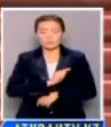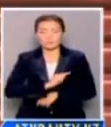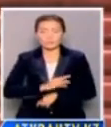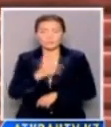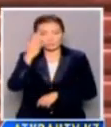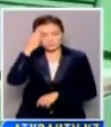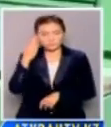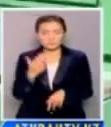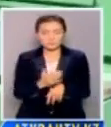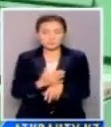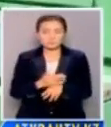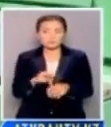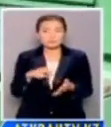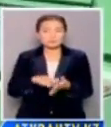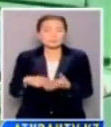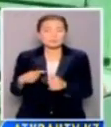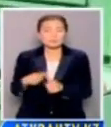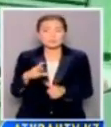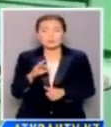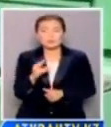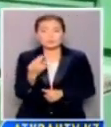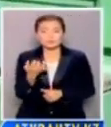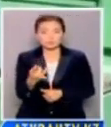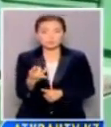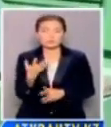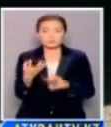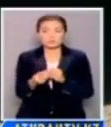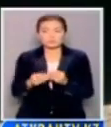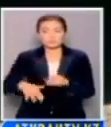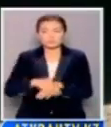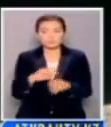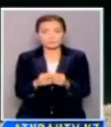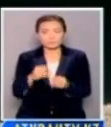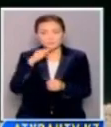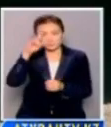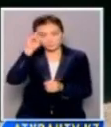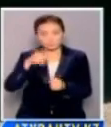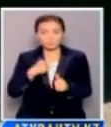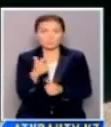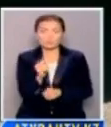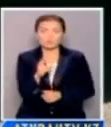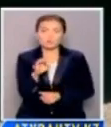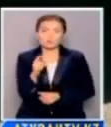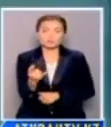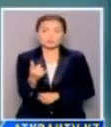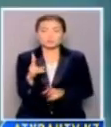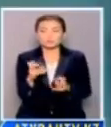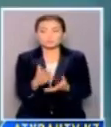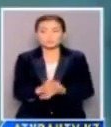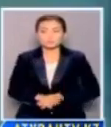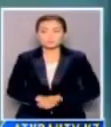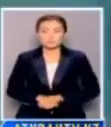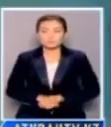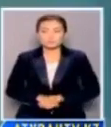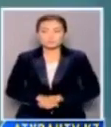дейді кейіпкеріміз. Куәліктегі есімі Мамутчар, әйткенмен жергілікті халық оны қазақтың мұқашы деп атап кеткен. Я,